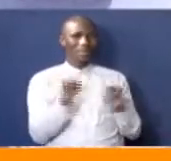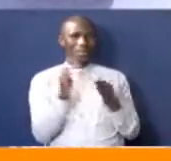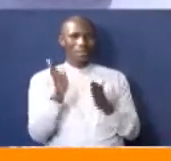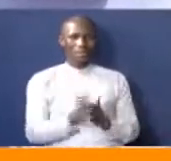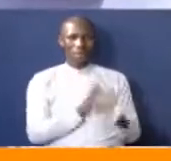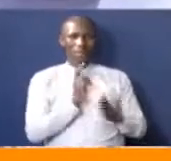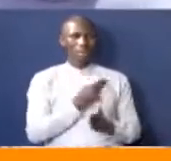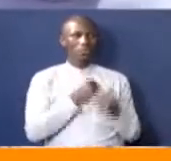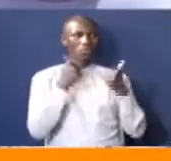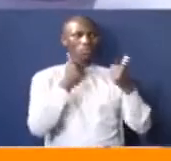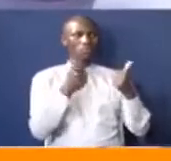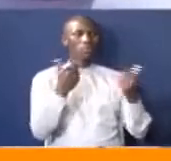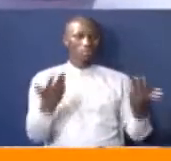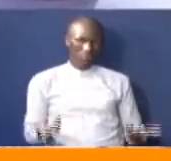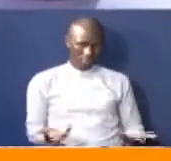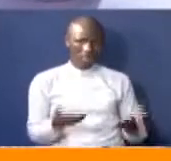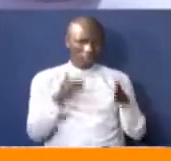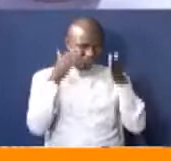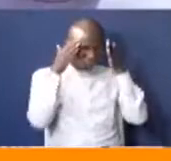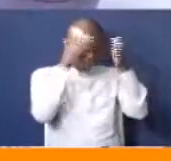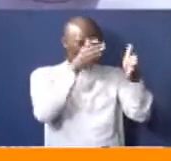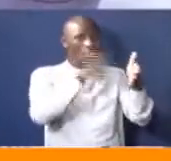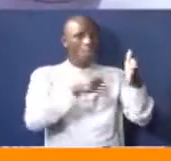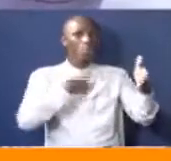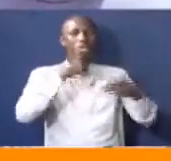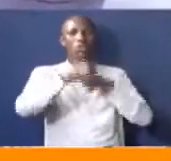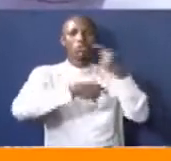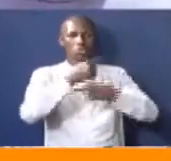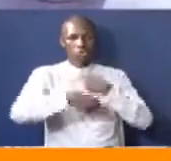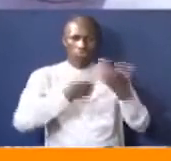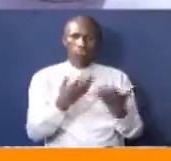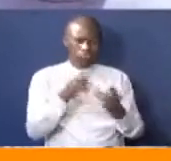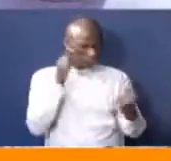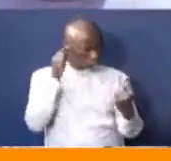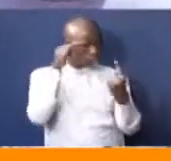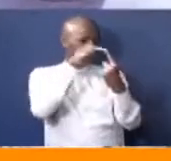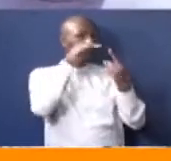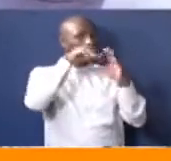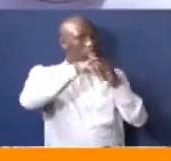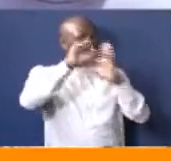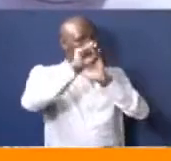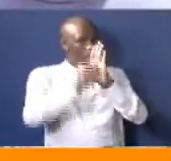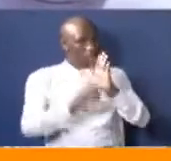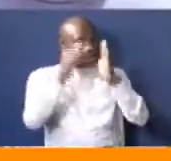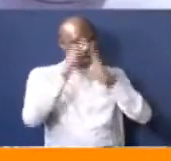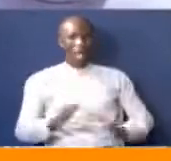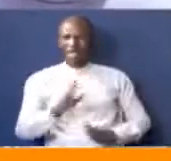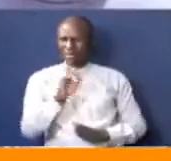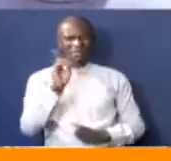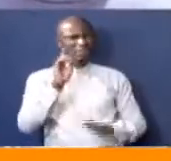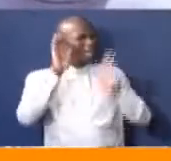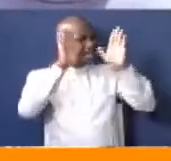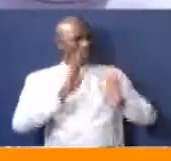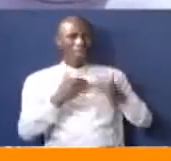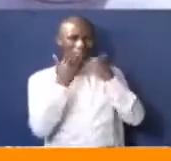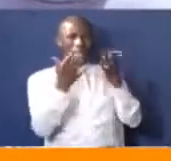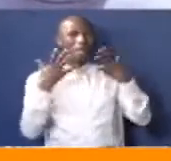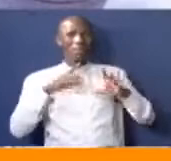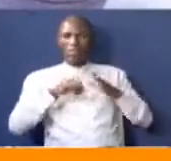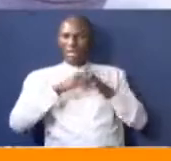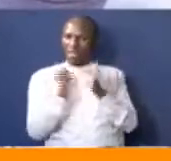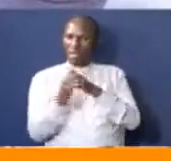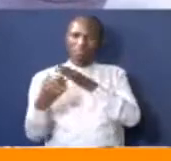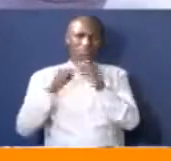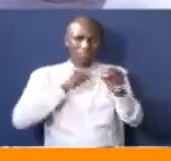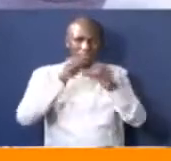nesa nikana to focus katika kila tuende ya na kutangeti Fire State House kwa undi kuona vema maana pando kuambia kubua na